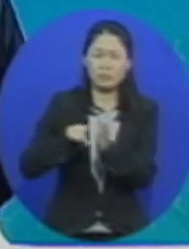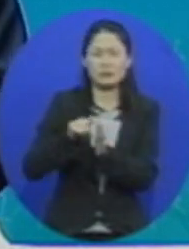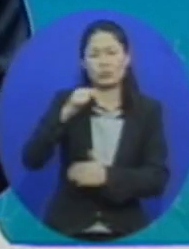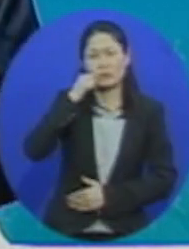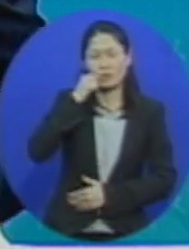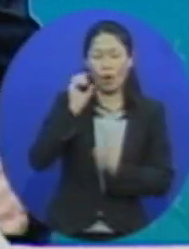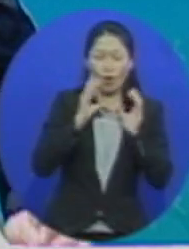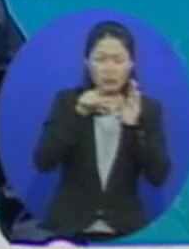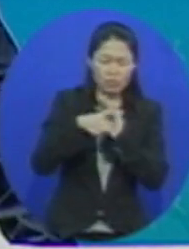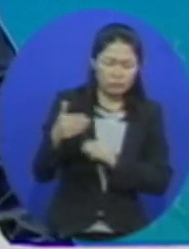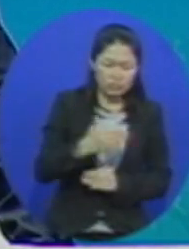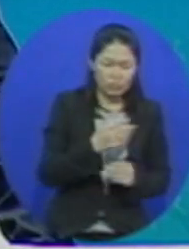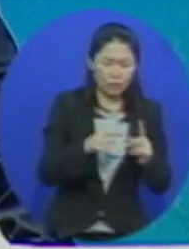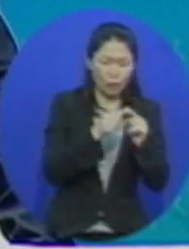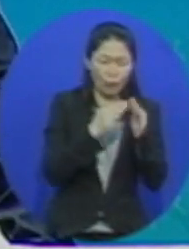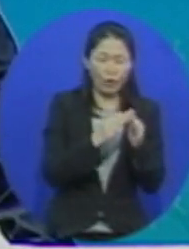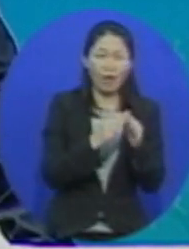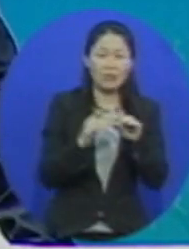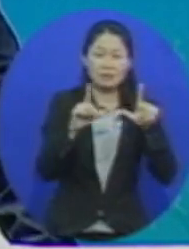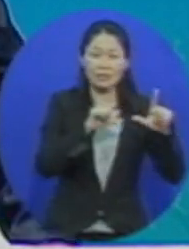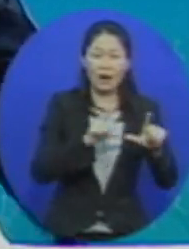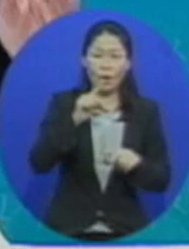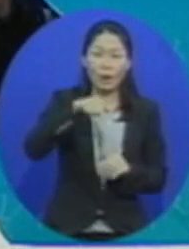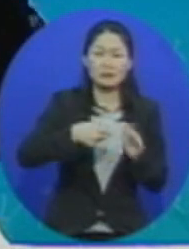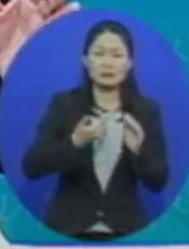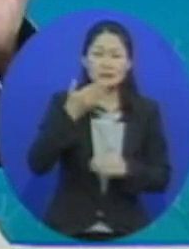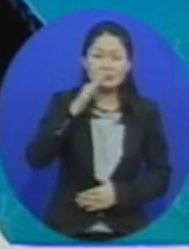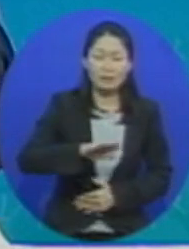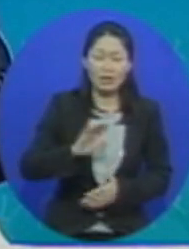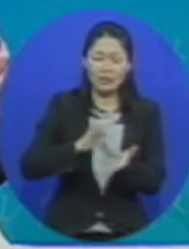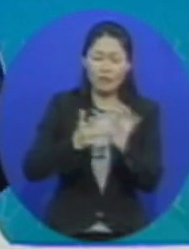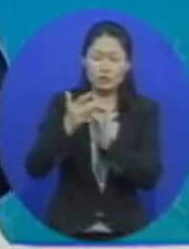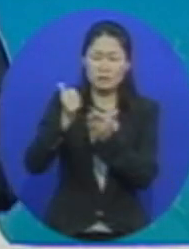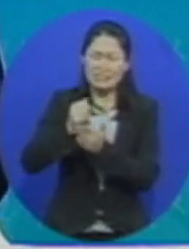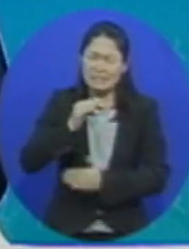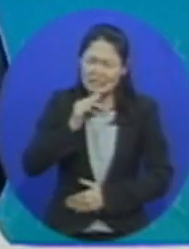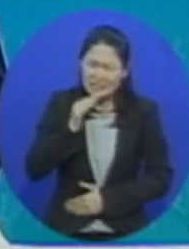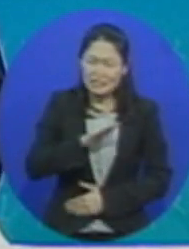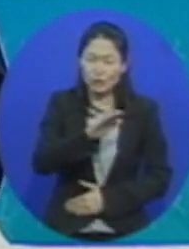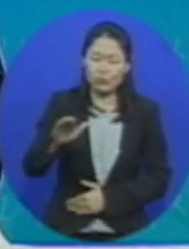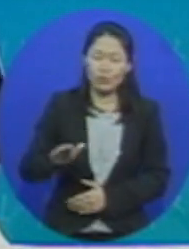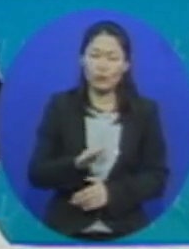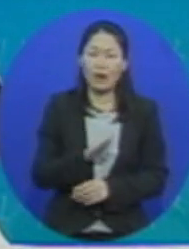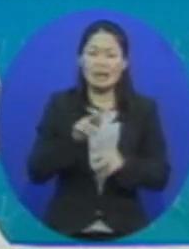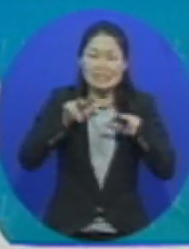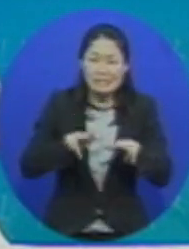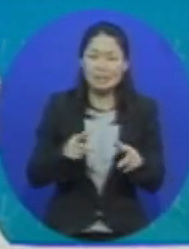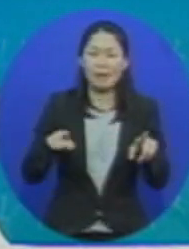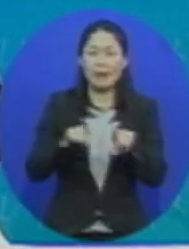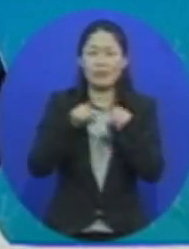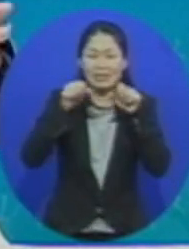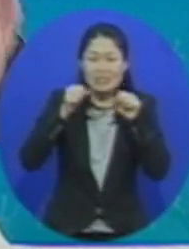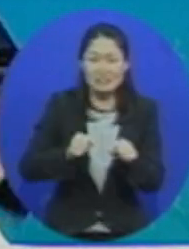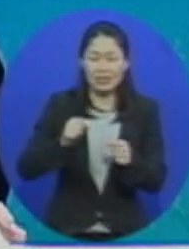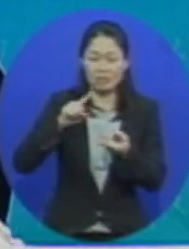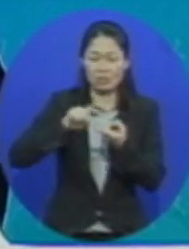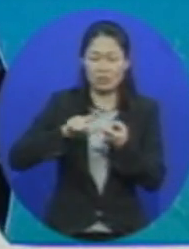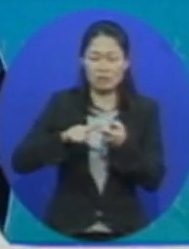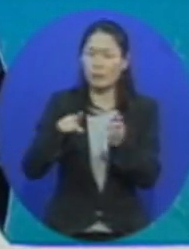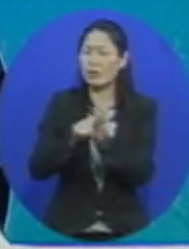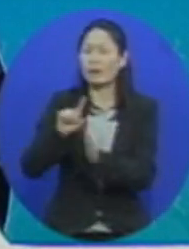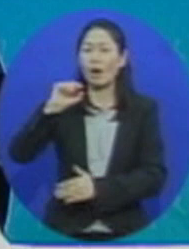어려서부터 교회에서 살았던 저는 요 예수님께서 진짜 지금 우리와 함께 하신다는 것이 미끼가 더